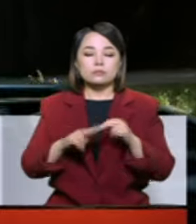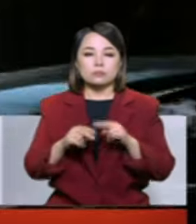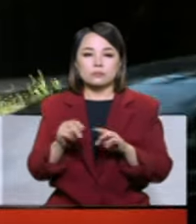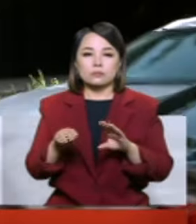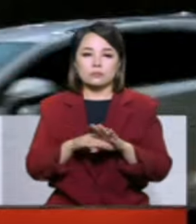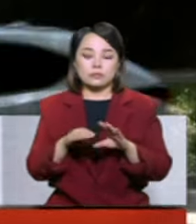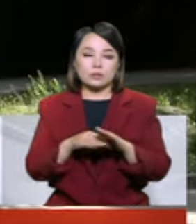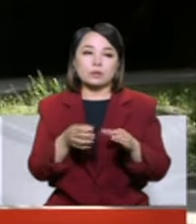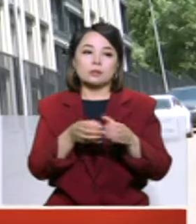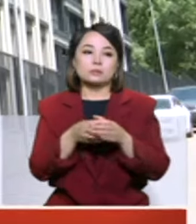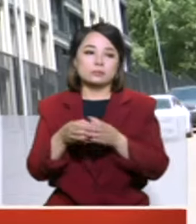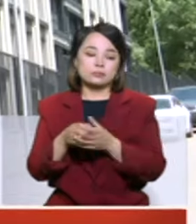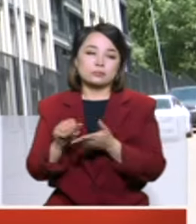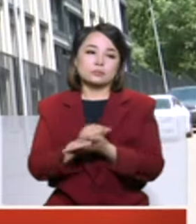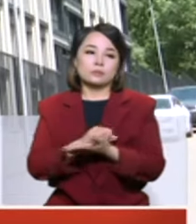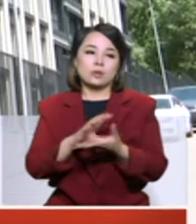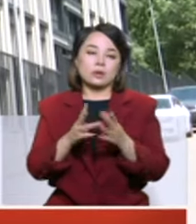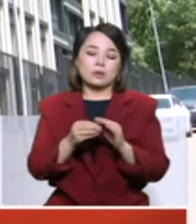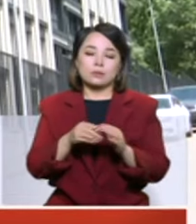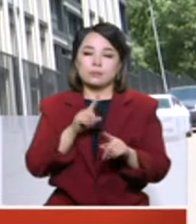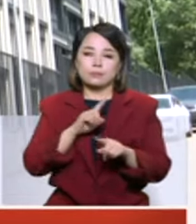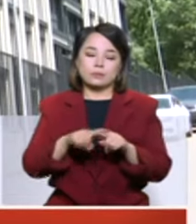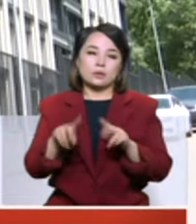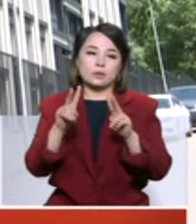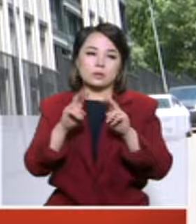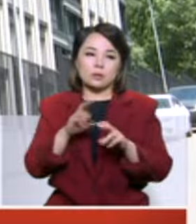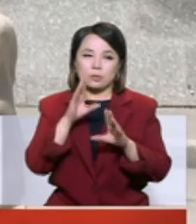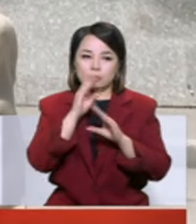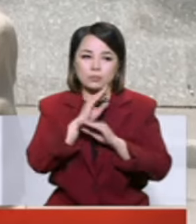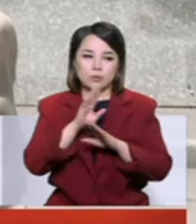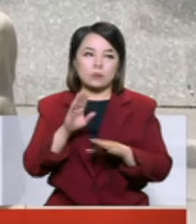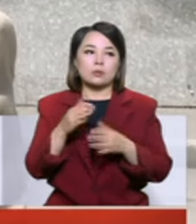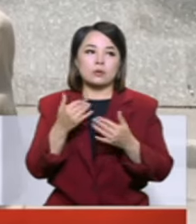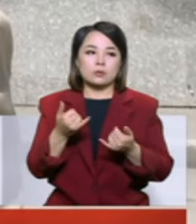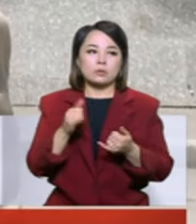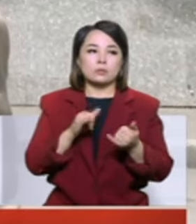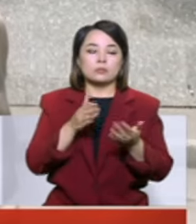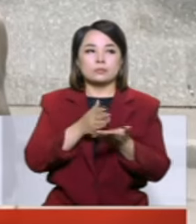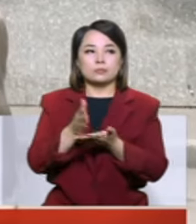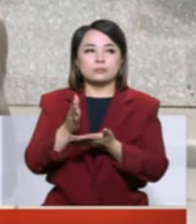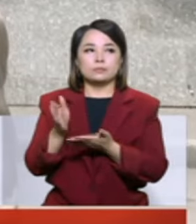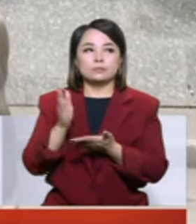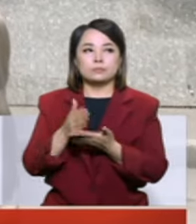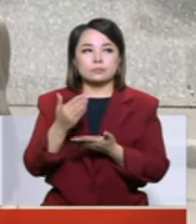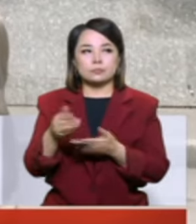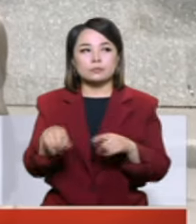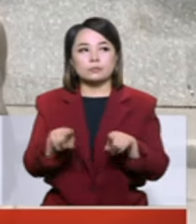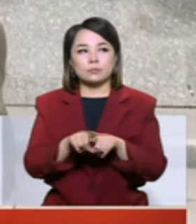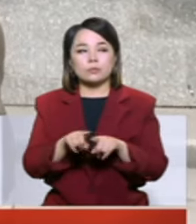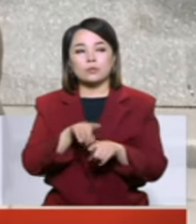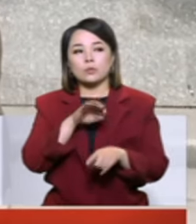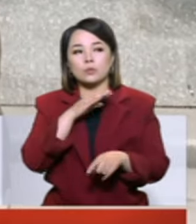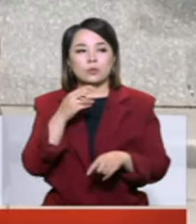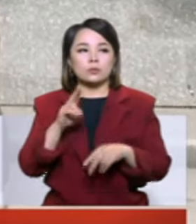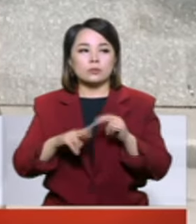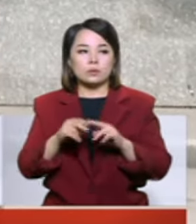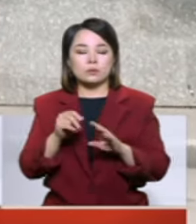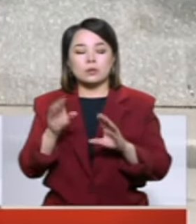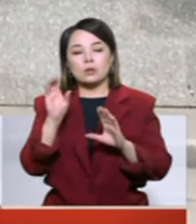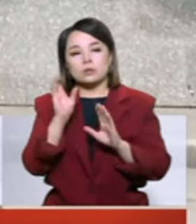мердігер компанияның құжаттарын дер кезінде жіті тексермей опық жеп отырмыз дейді. Біз бармаған жеріміз жоқ. Біз сияқты дольщиктер өте